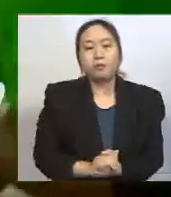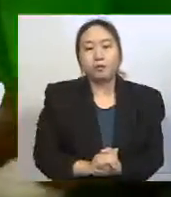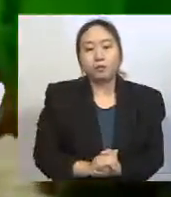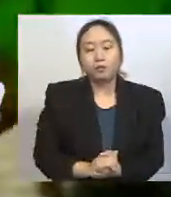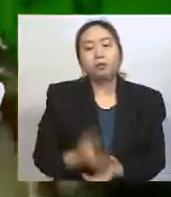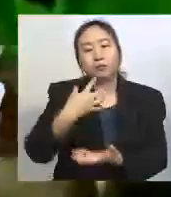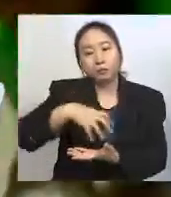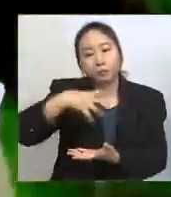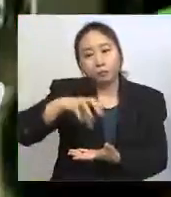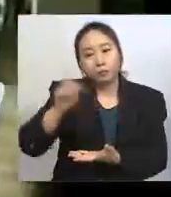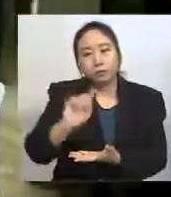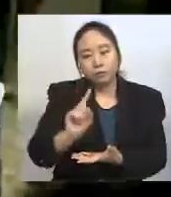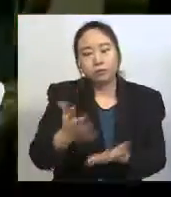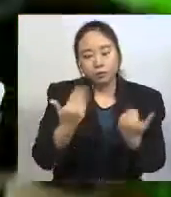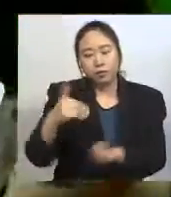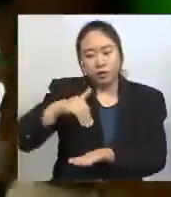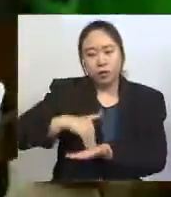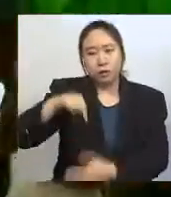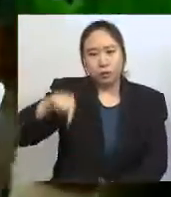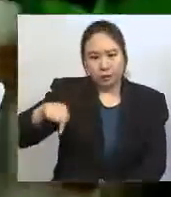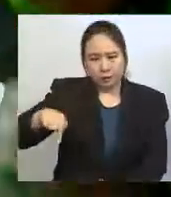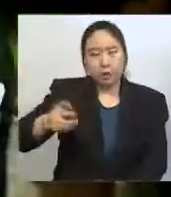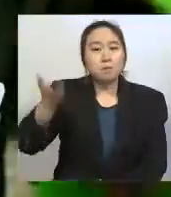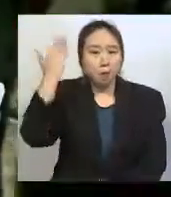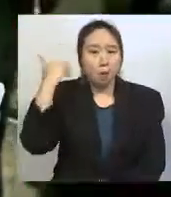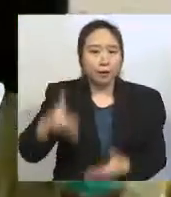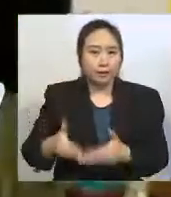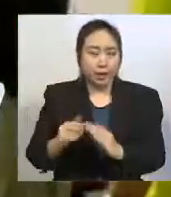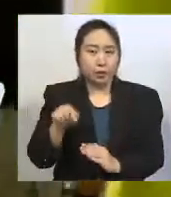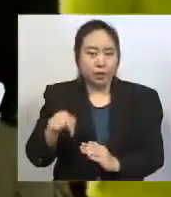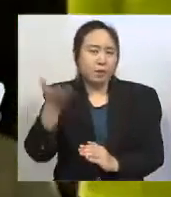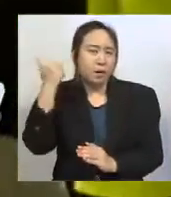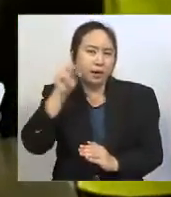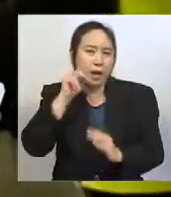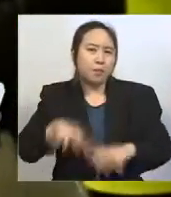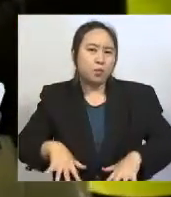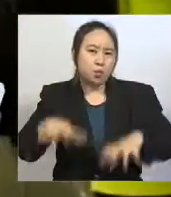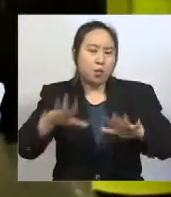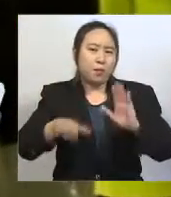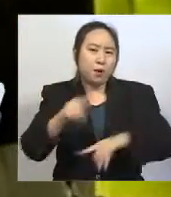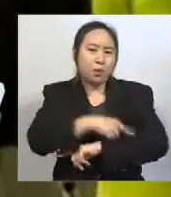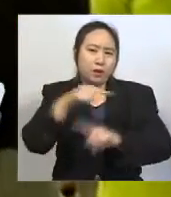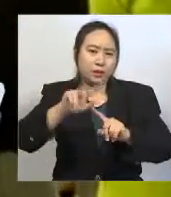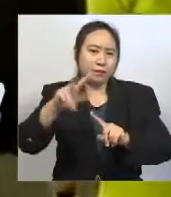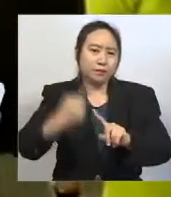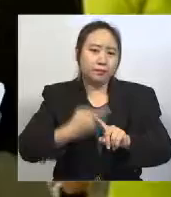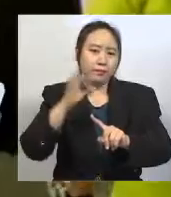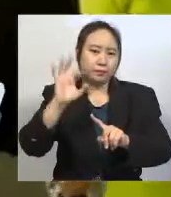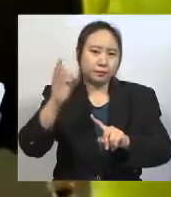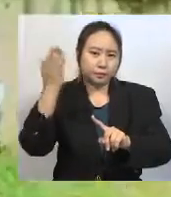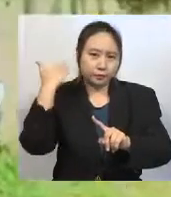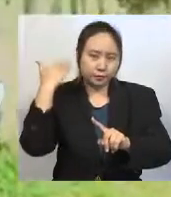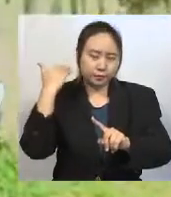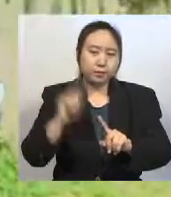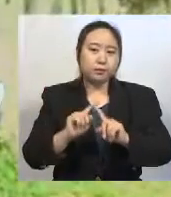ล่าให้ฟังนะครับว่าศูนย์แห่งนี้นะครับก็เคยตั้งอยู่ตรงนี้นะครับเมื่อตอนน้ำท่วมเริ่มประมาณวันที่3กันยายนที่ผ่านมาแต่ว่